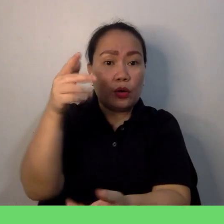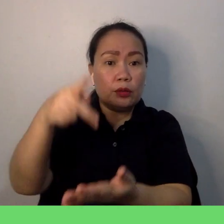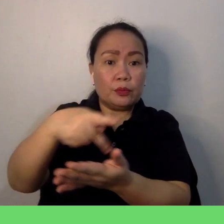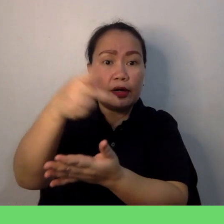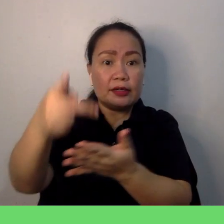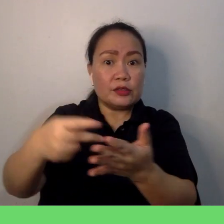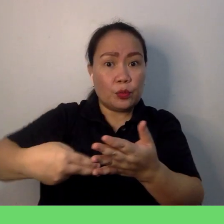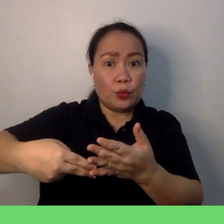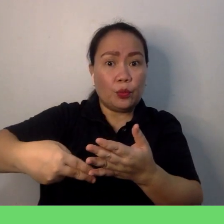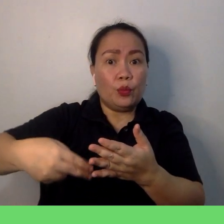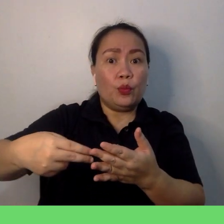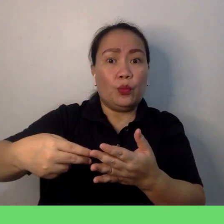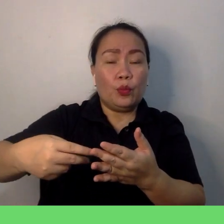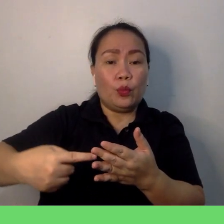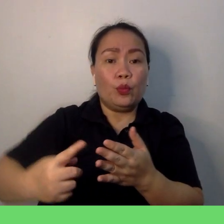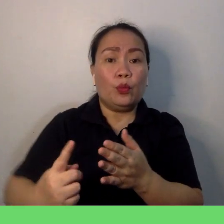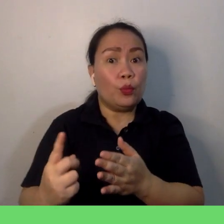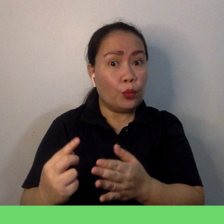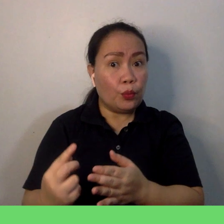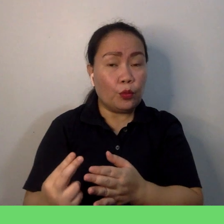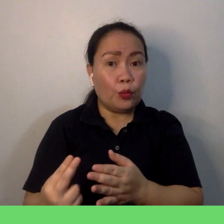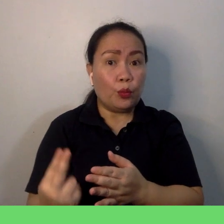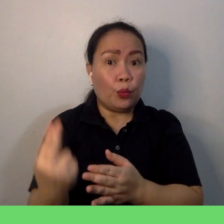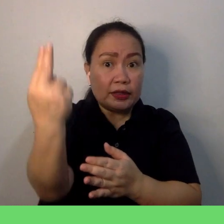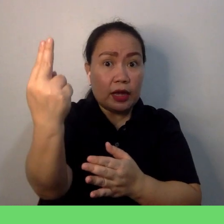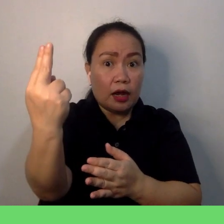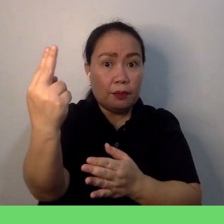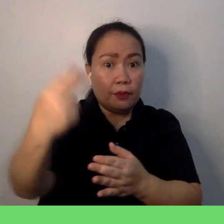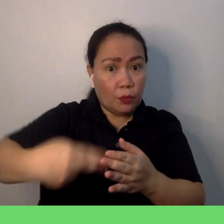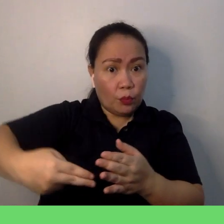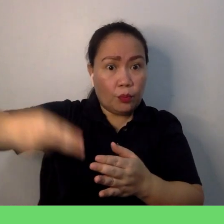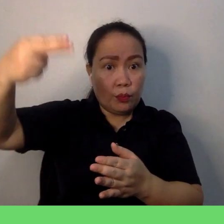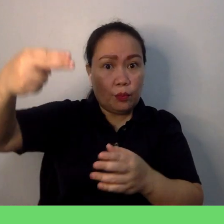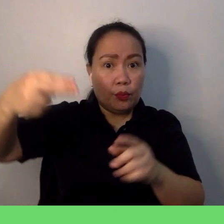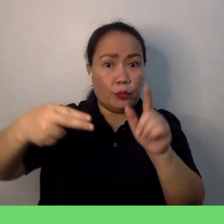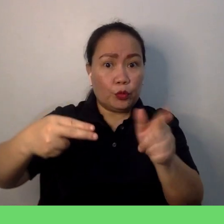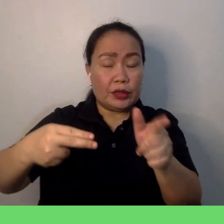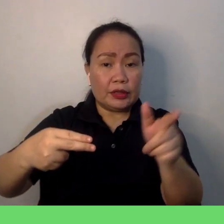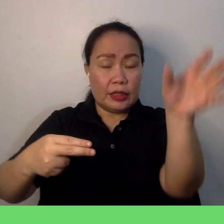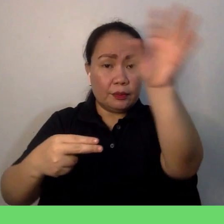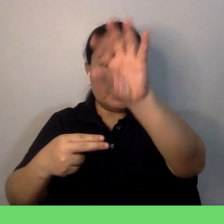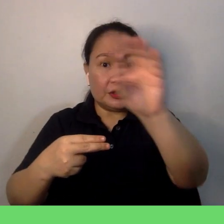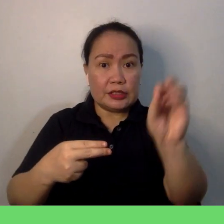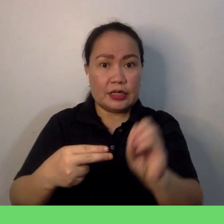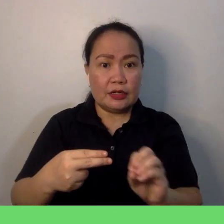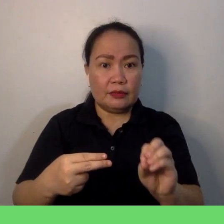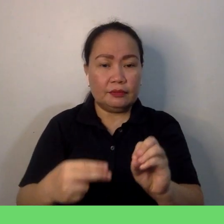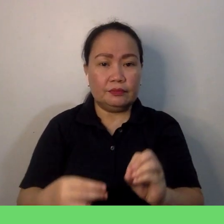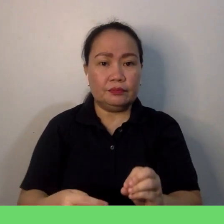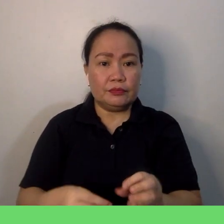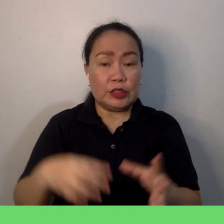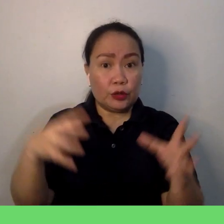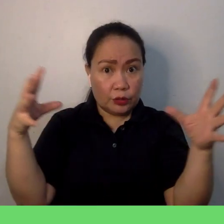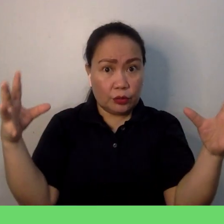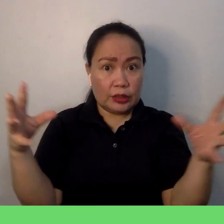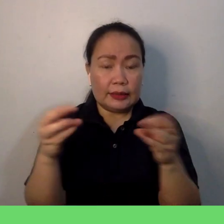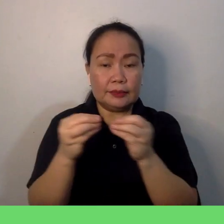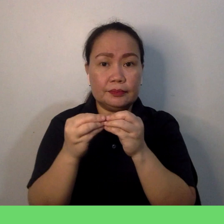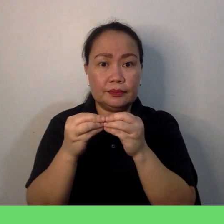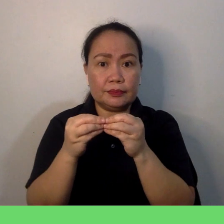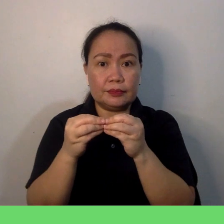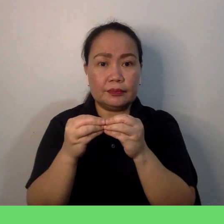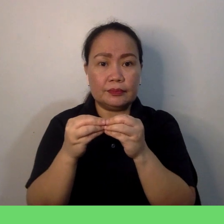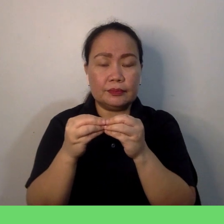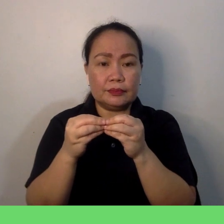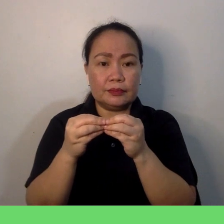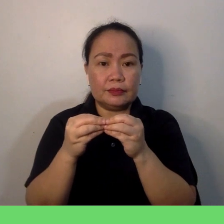year, tumaas siya ng 10%. And then, yung sumunod na taon, tumaas siya ng 10%. So, tinotal niya yon. Kaya ang